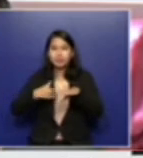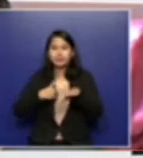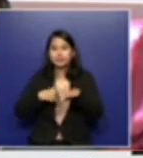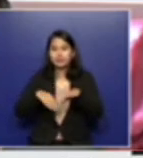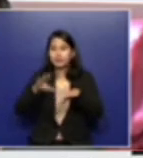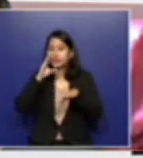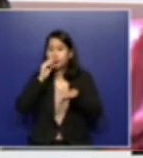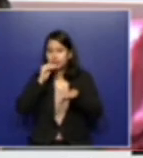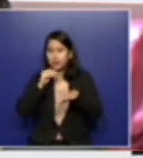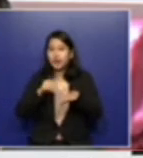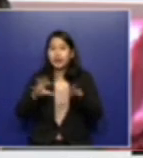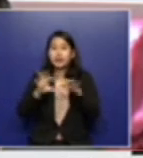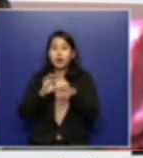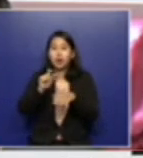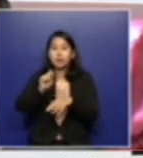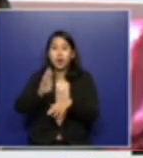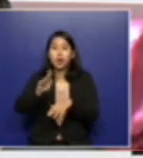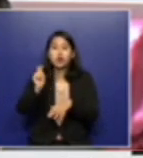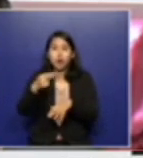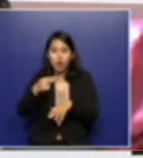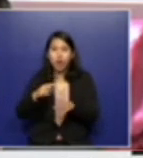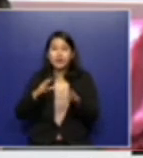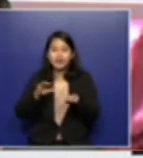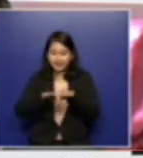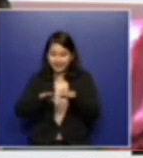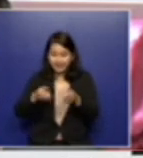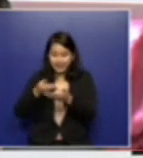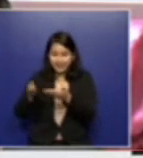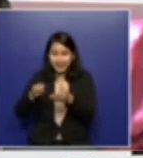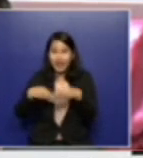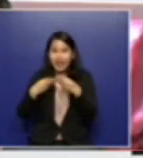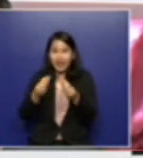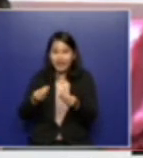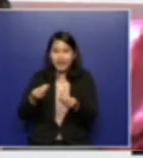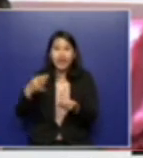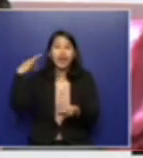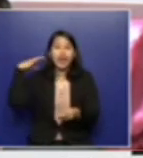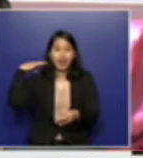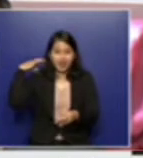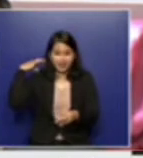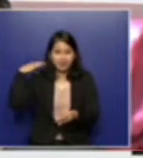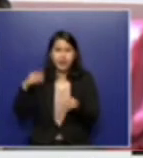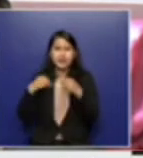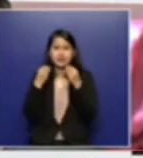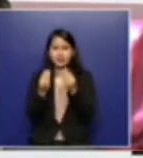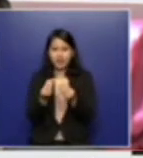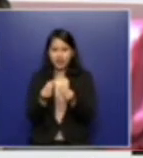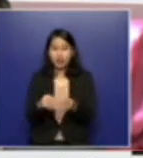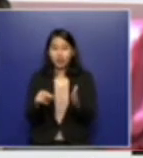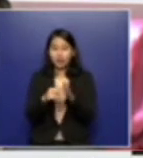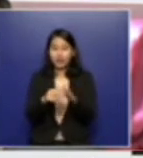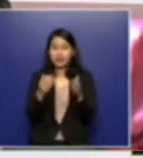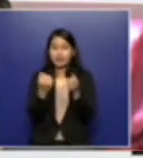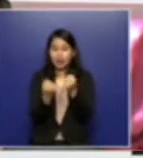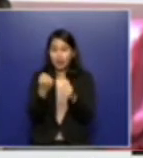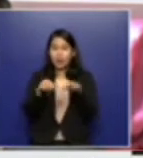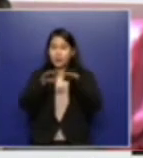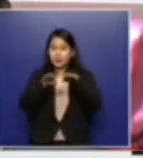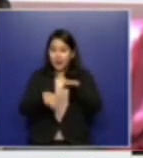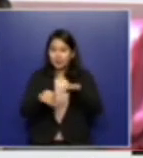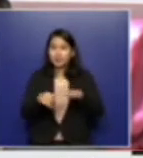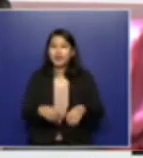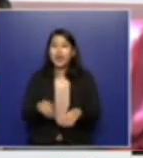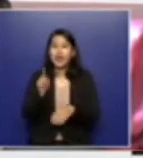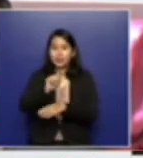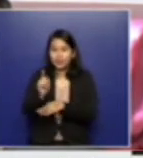ครับซื้อไปให้อส.ใช้ทุกที่อะครับแล้วรถเนี่ยมันก็ล็อกสเปคว่ากี่แรงม้ากำลังเท่า